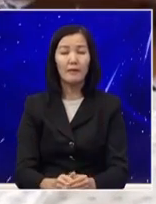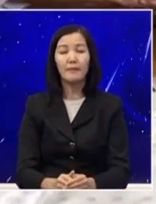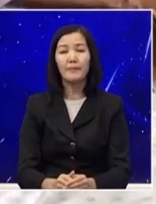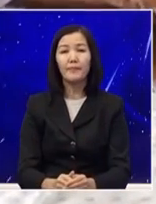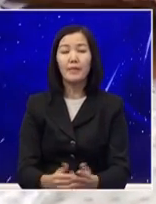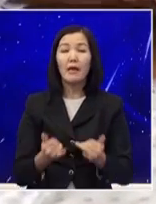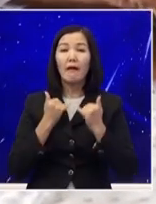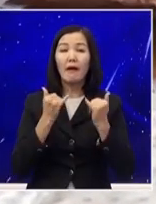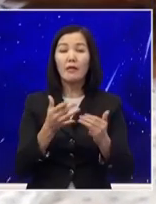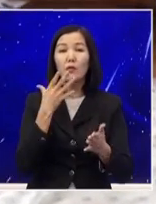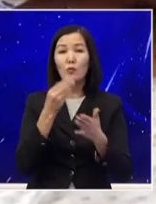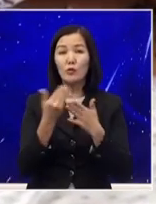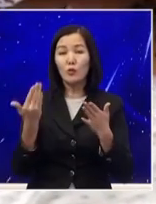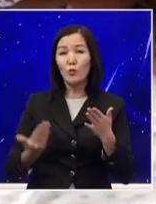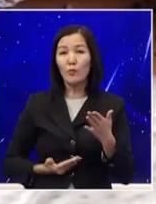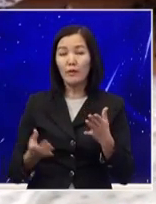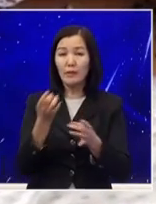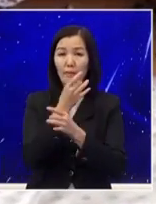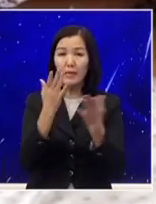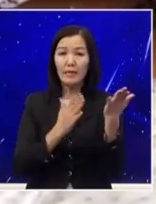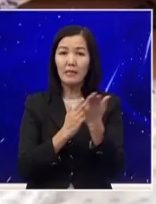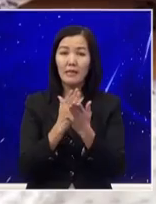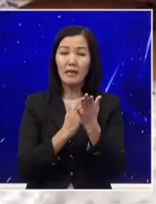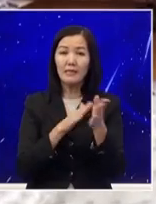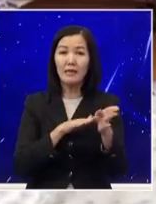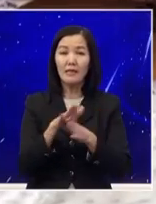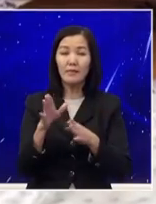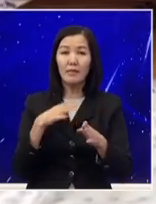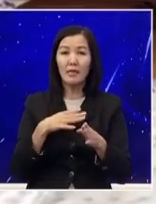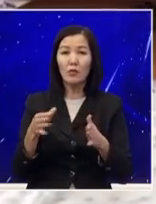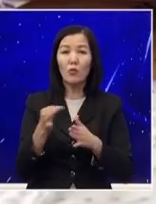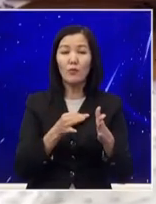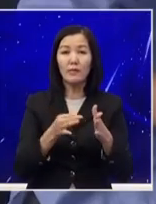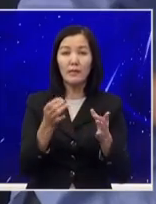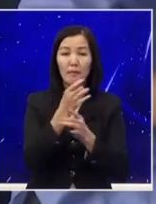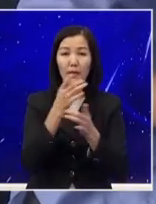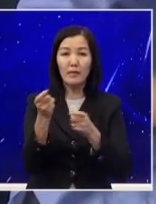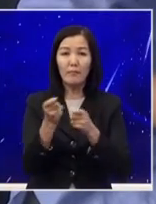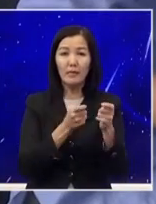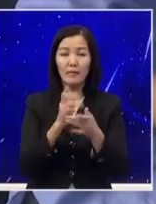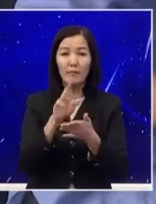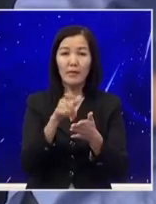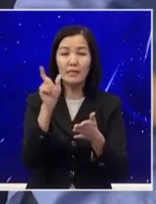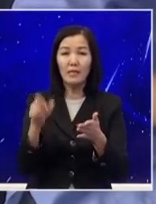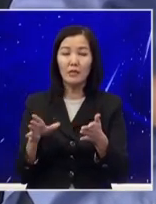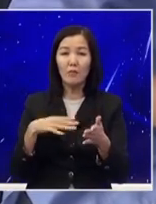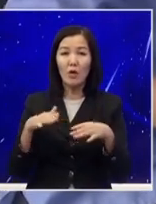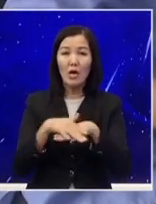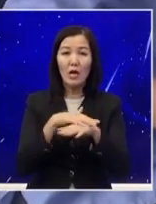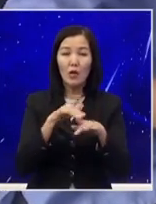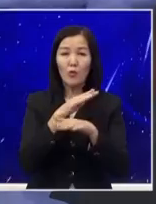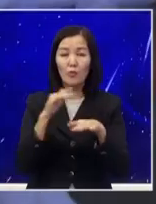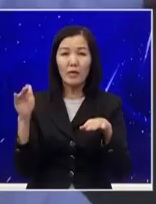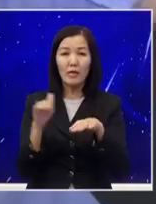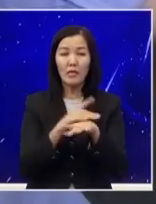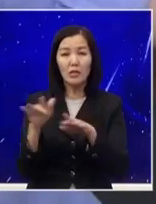ақсақал саналы ғұмырында мәдениет саласына да қызмет етті. Облыстық мәдениет басқармасының бастығы болған жылдары ел игілігіне арналған көптеген жақсы